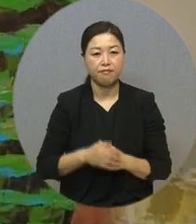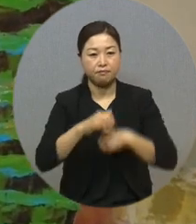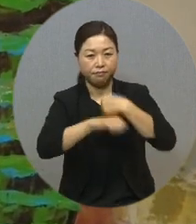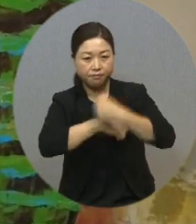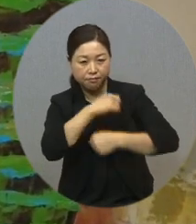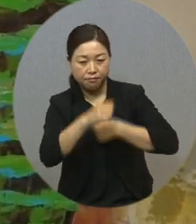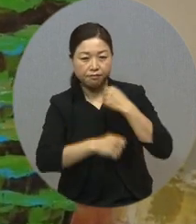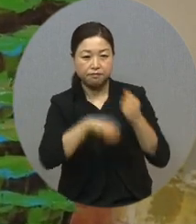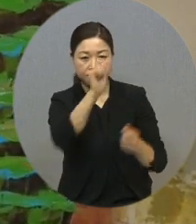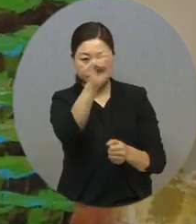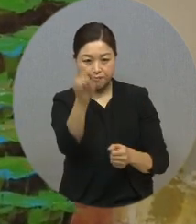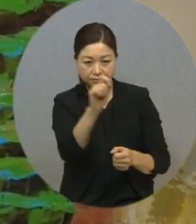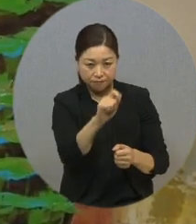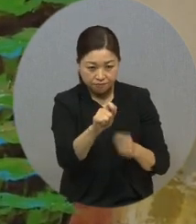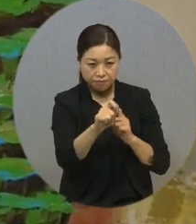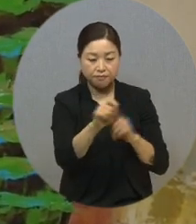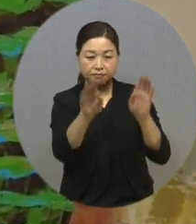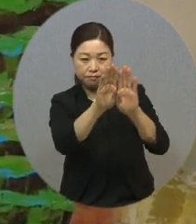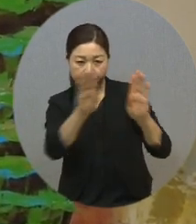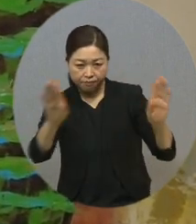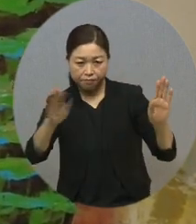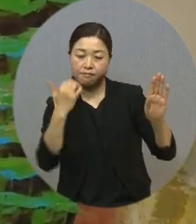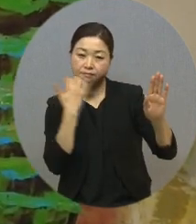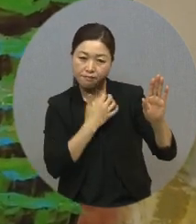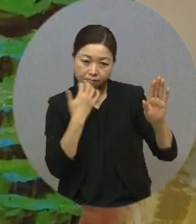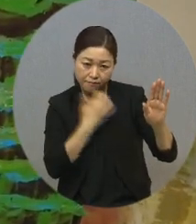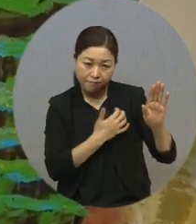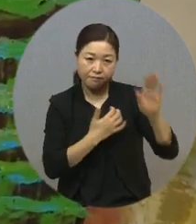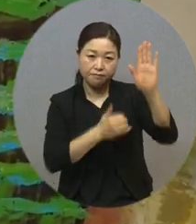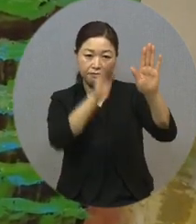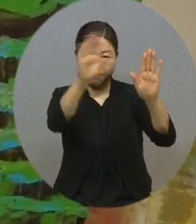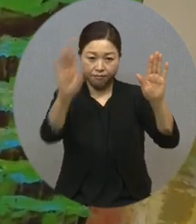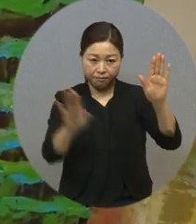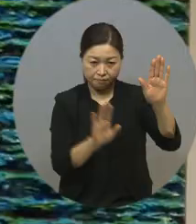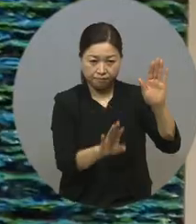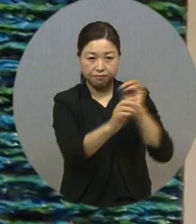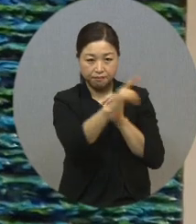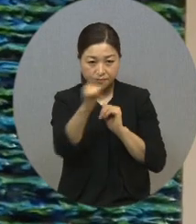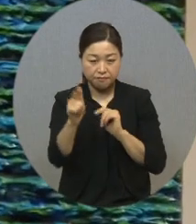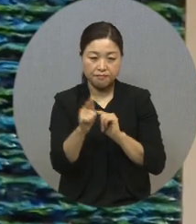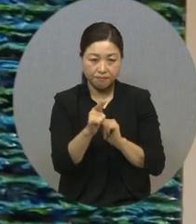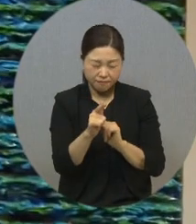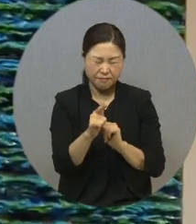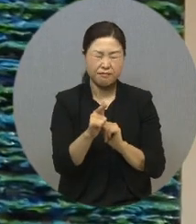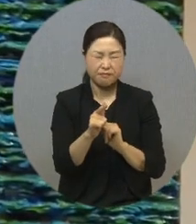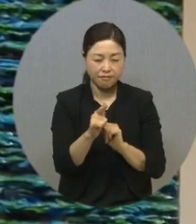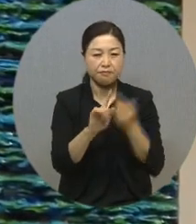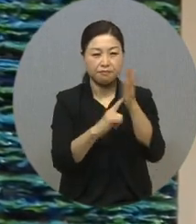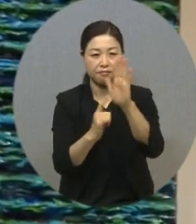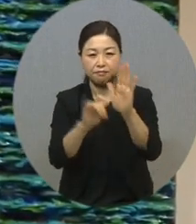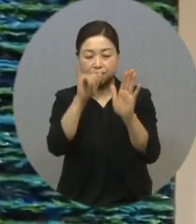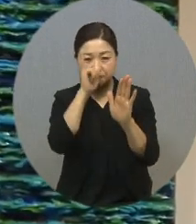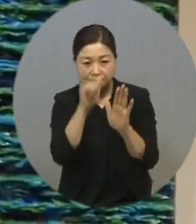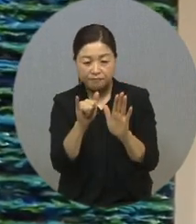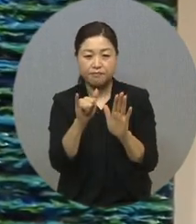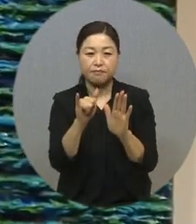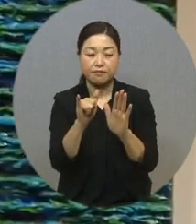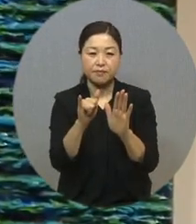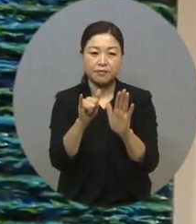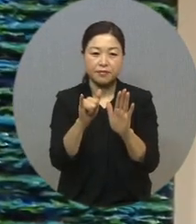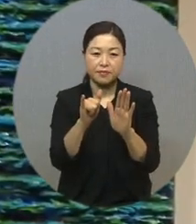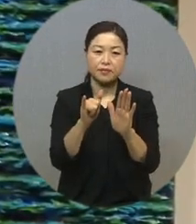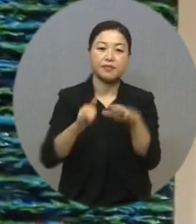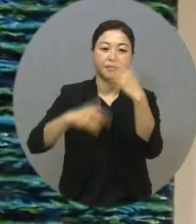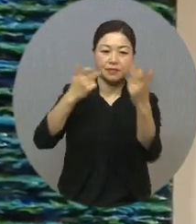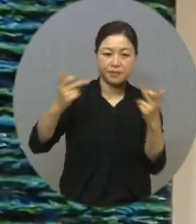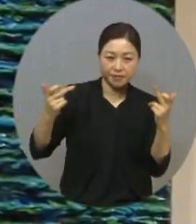자유분방한 묘법은 연과 색채가 공간 여백과 앙상블을 이루어 특유의 계절감을 표방하는 대자연의